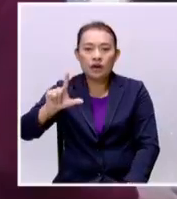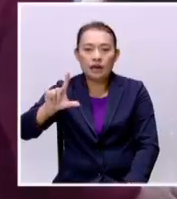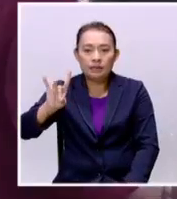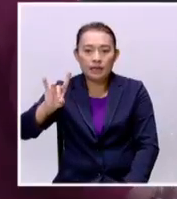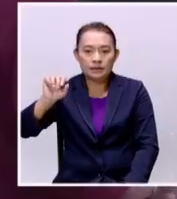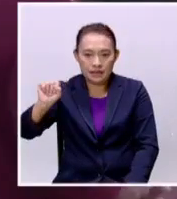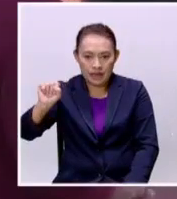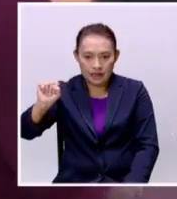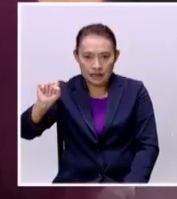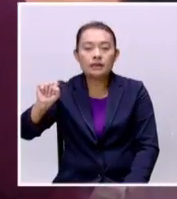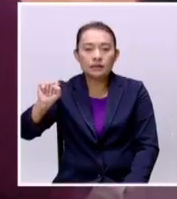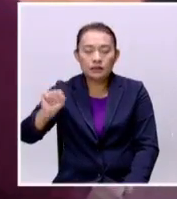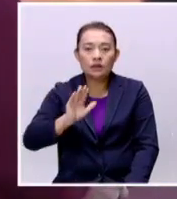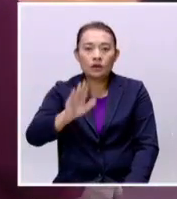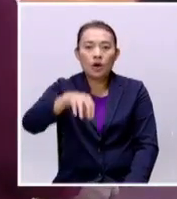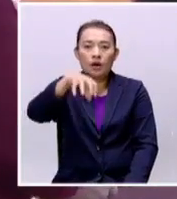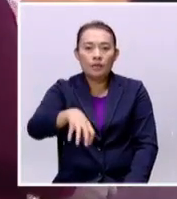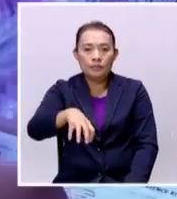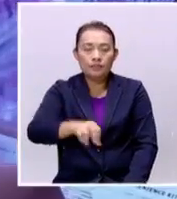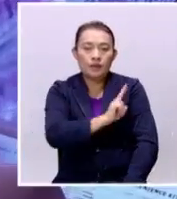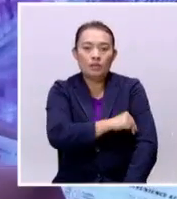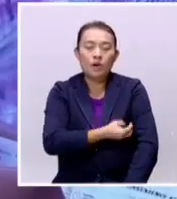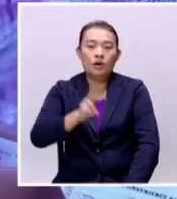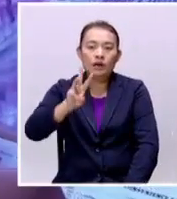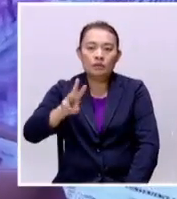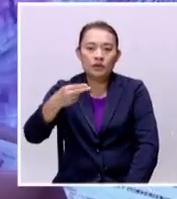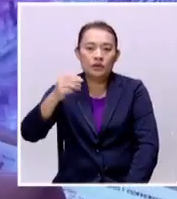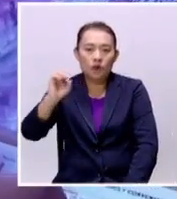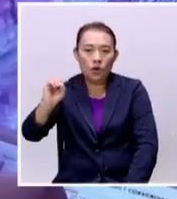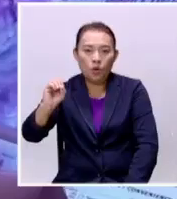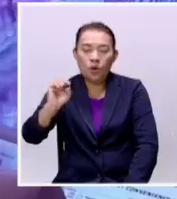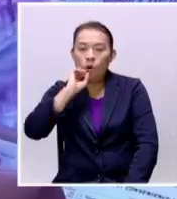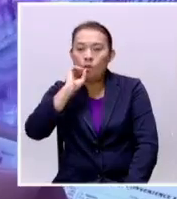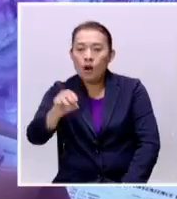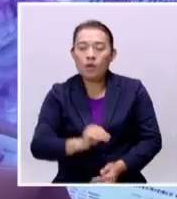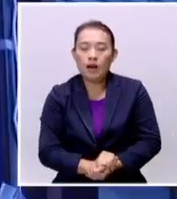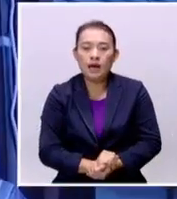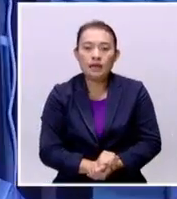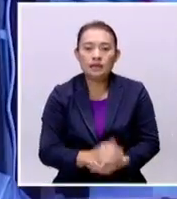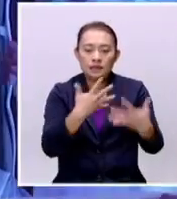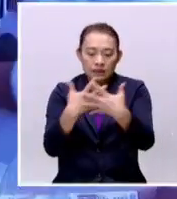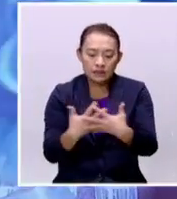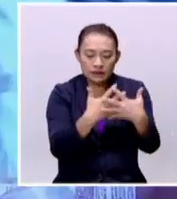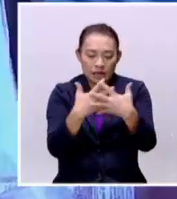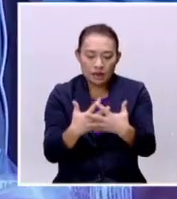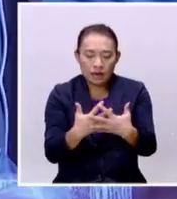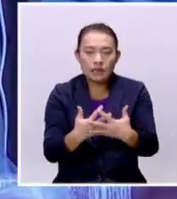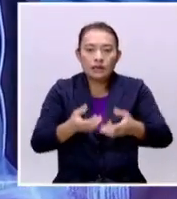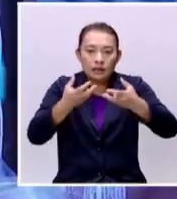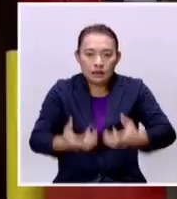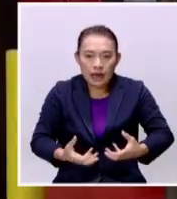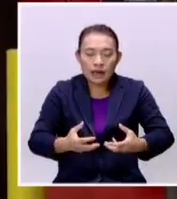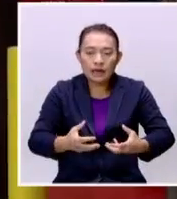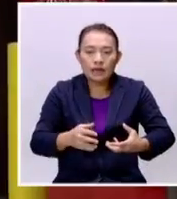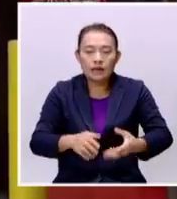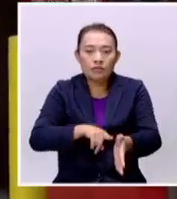โดยข้อมูลจากทางองค์การอนามัยโลกหรือว่า WHO พบว่าสหรัฐยังคงเป็นประเทศที่มีการระบาดหนักหน่วงและ